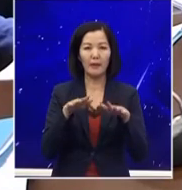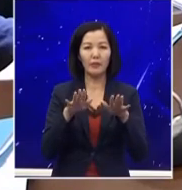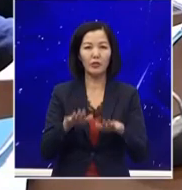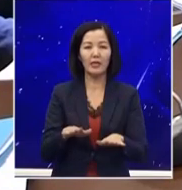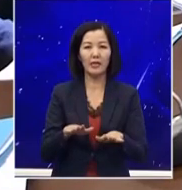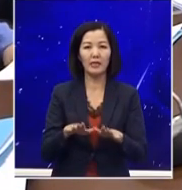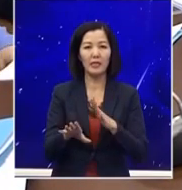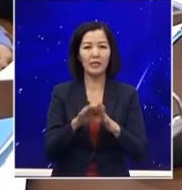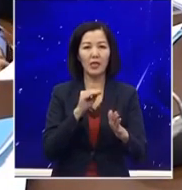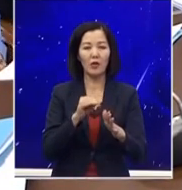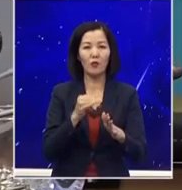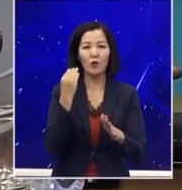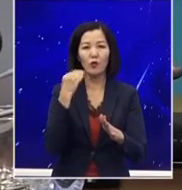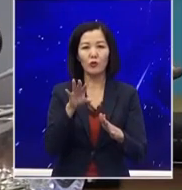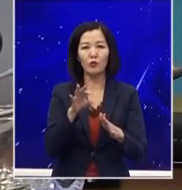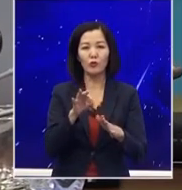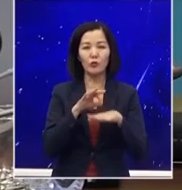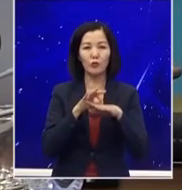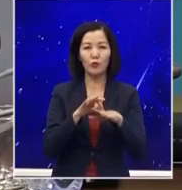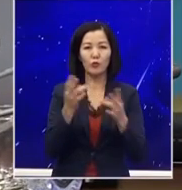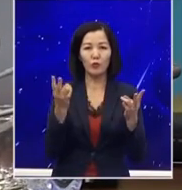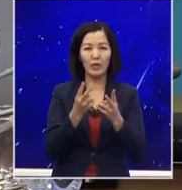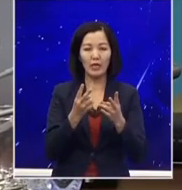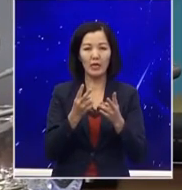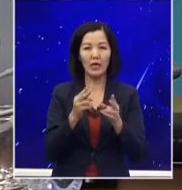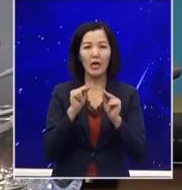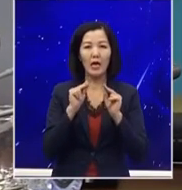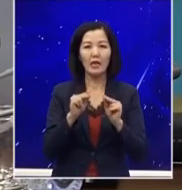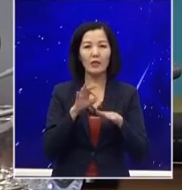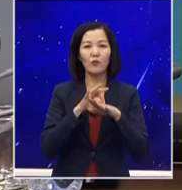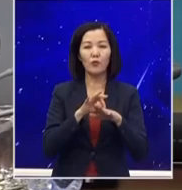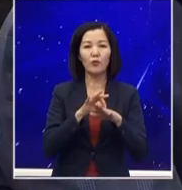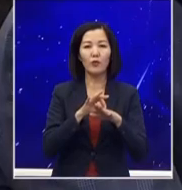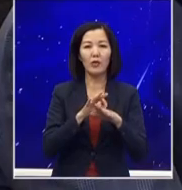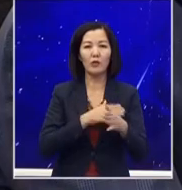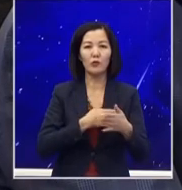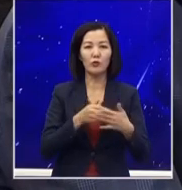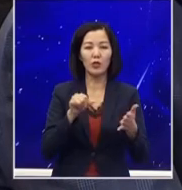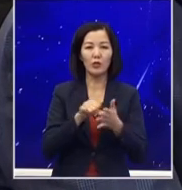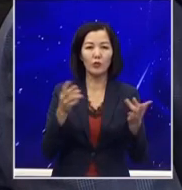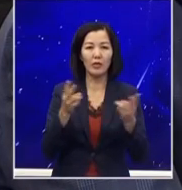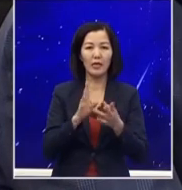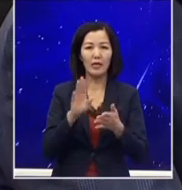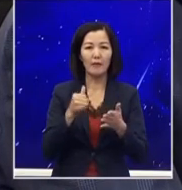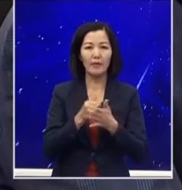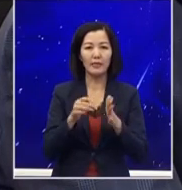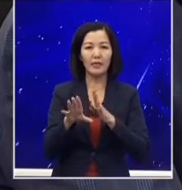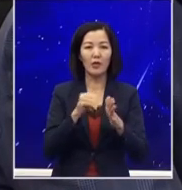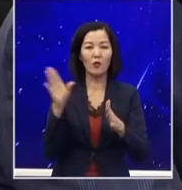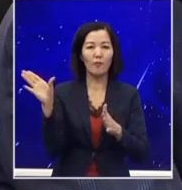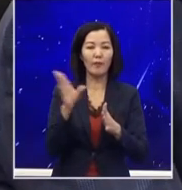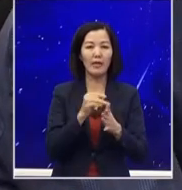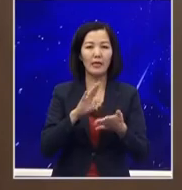жергілікті мәслихат сайлауын сапалы әрі жақсы ұйымдастыру. Ашық, әділ өтуіне күш салу. Бастысы